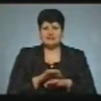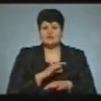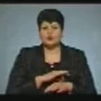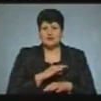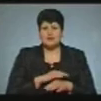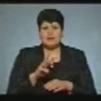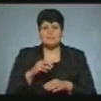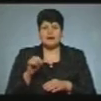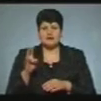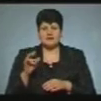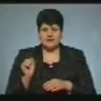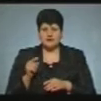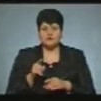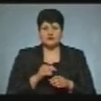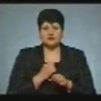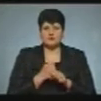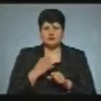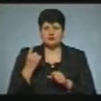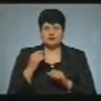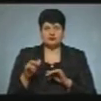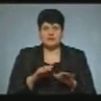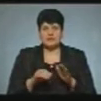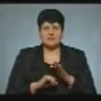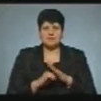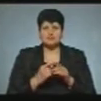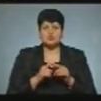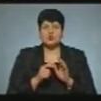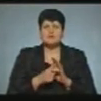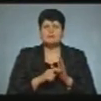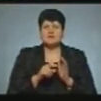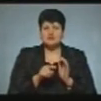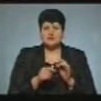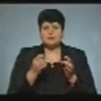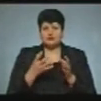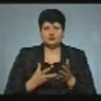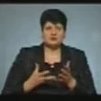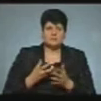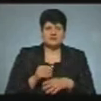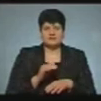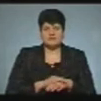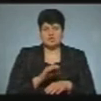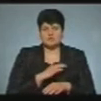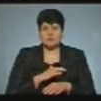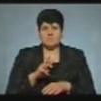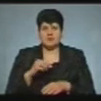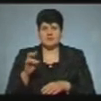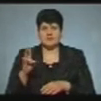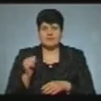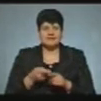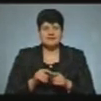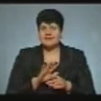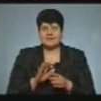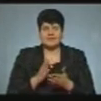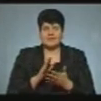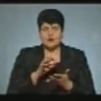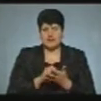використання майна. Вони здійснювали господарську діяльність на базі цього приміщення, і вони просто сплачували за фактичне використання майна. Це не є орендна